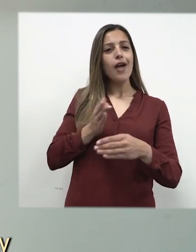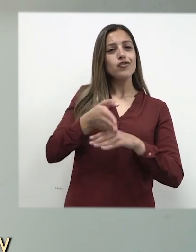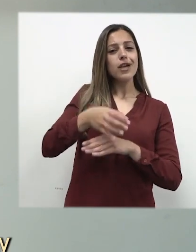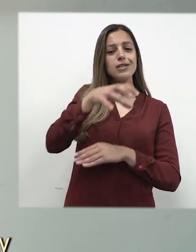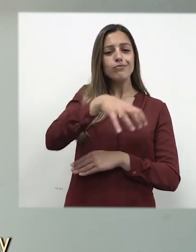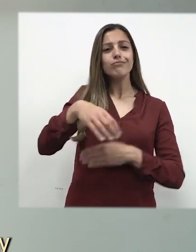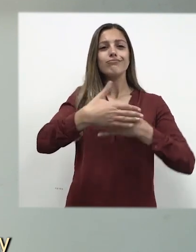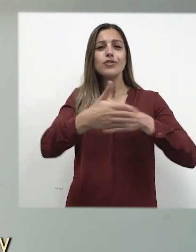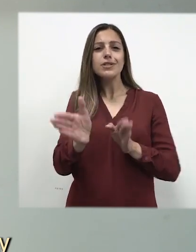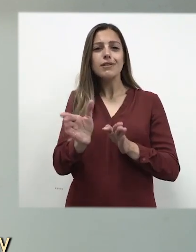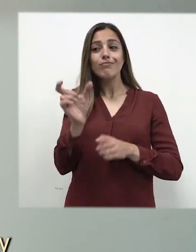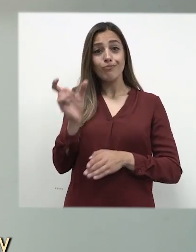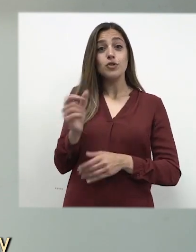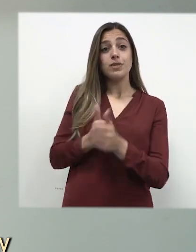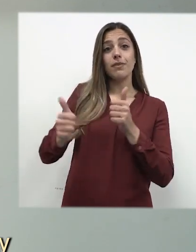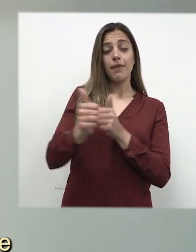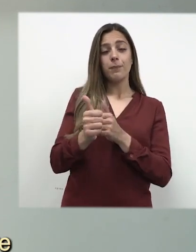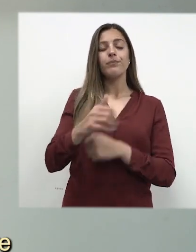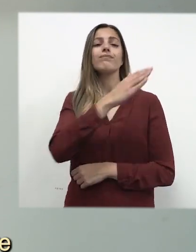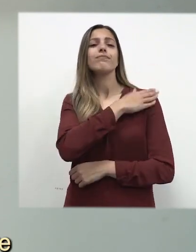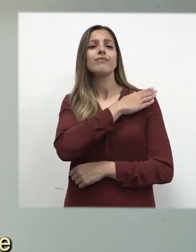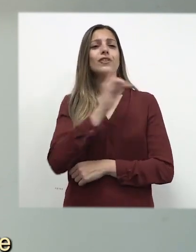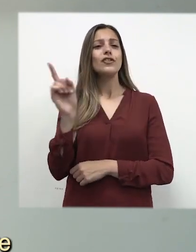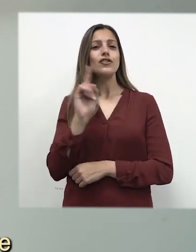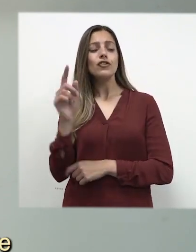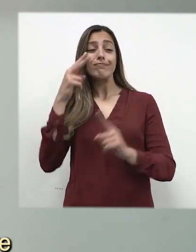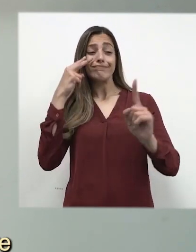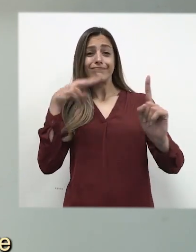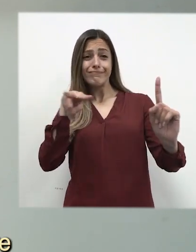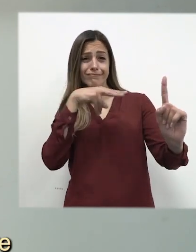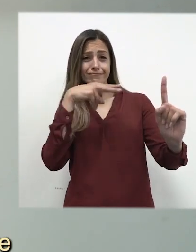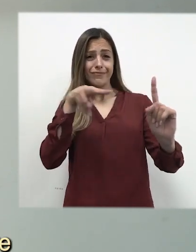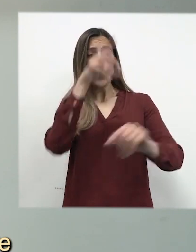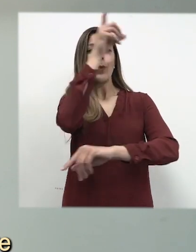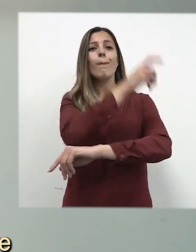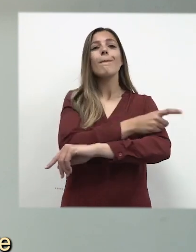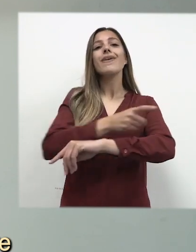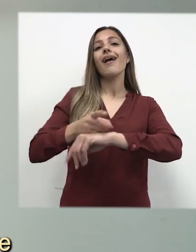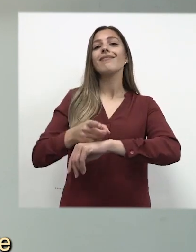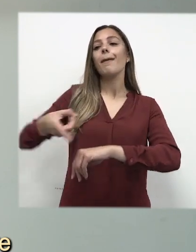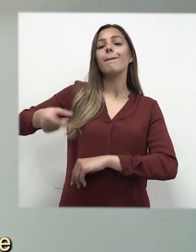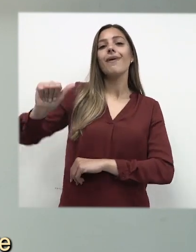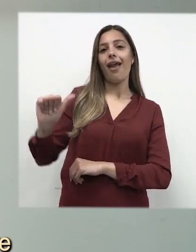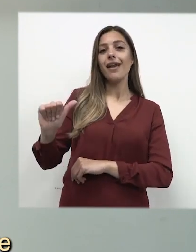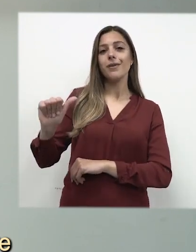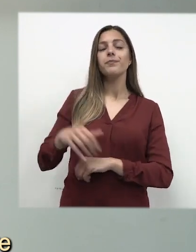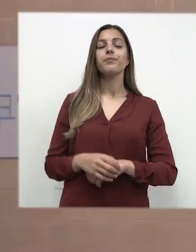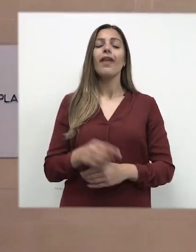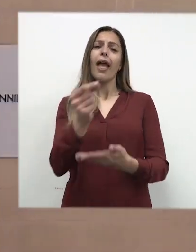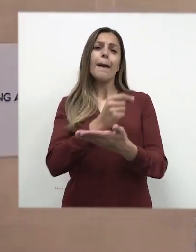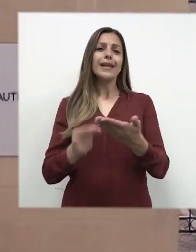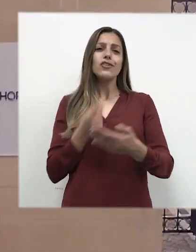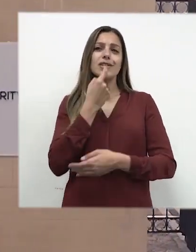għal persi un-disabetza fil-postijiet publiċi. Dir għal principali tħanu għal l-ivvettjew il-pjanti li jihħtlu l-Planning Authority.